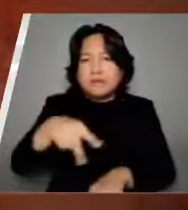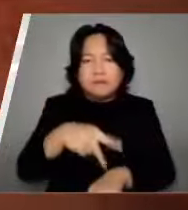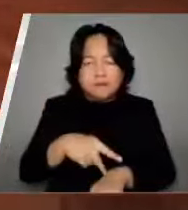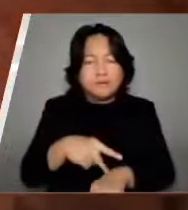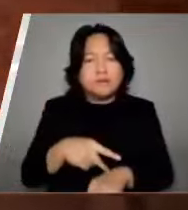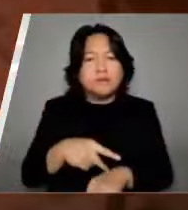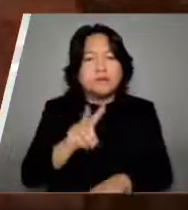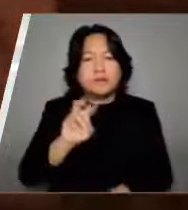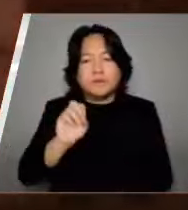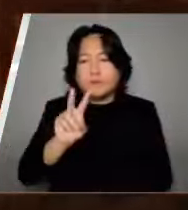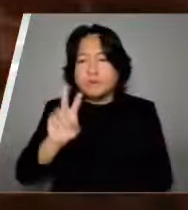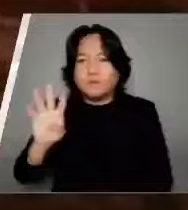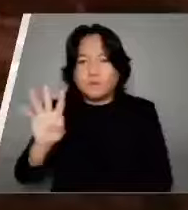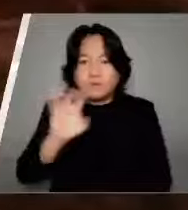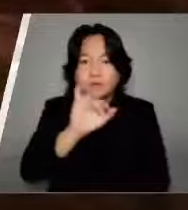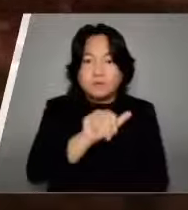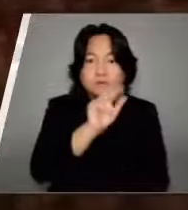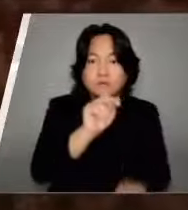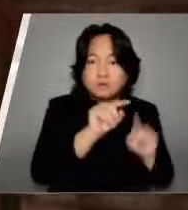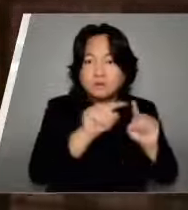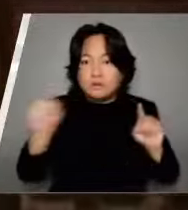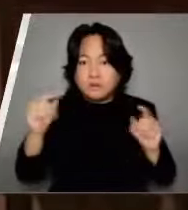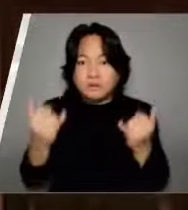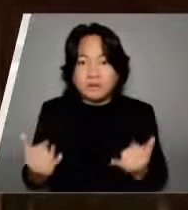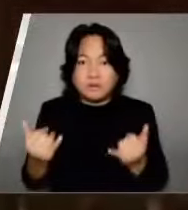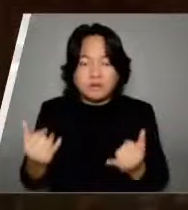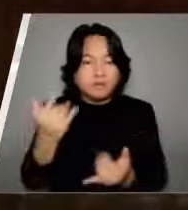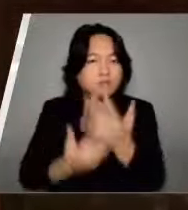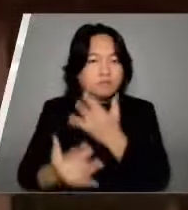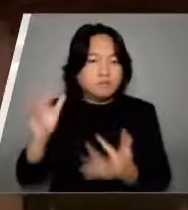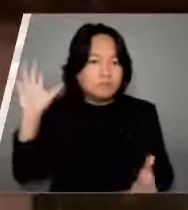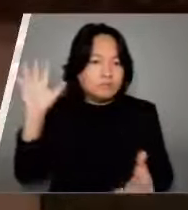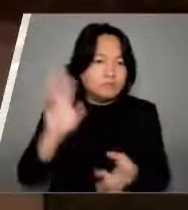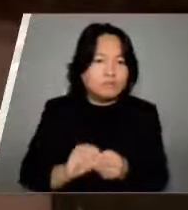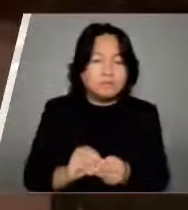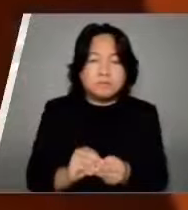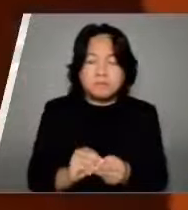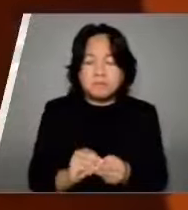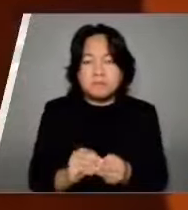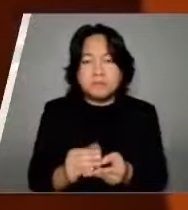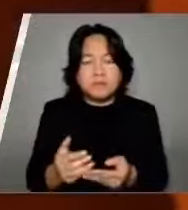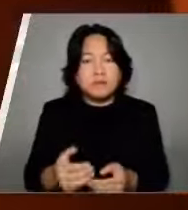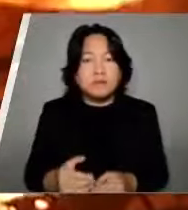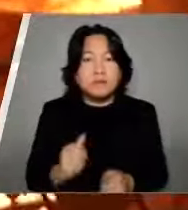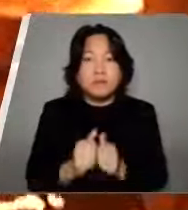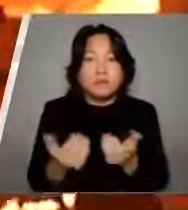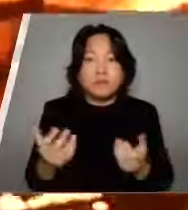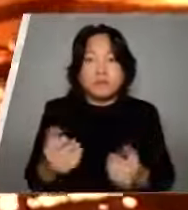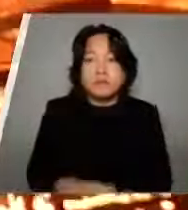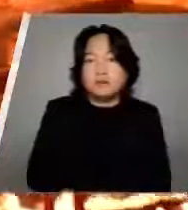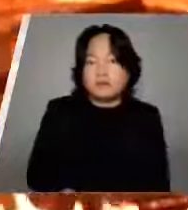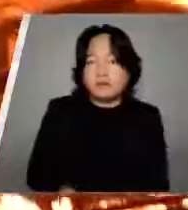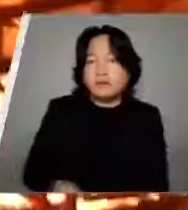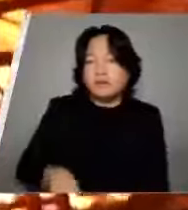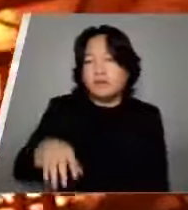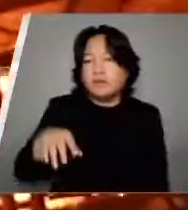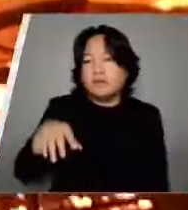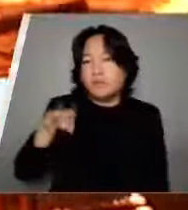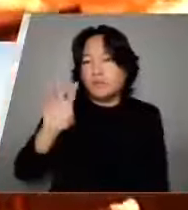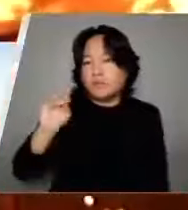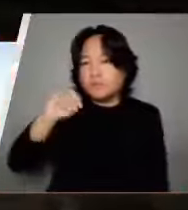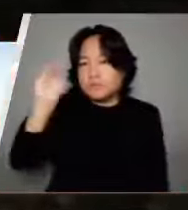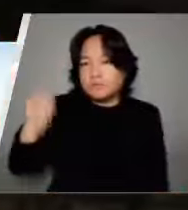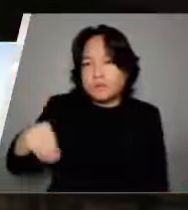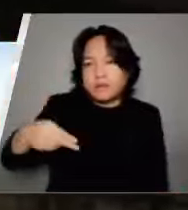ngayong araw. Mahigit 30% ito ang mas mataas kaysa sa parehong panahon noong 2023. Ayon sa tagapagsalita